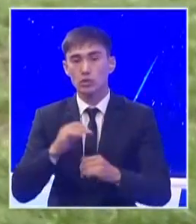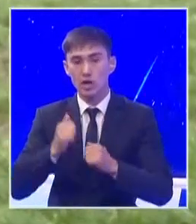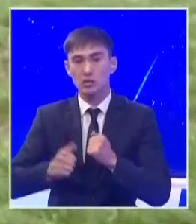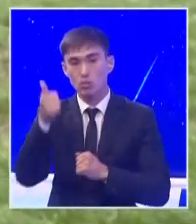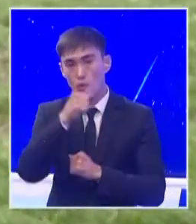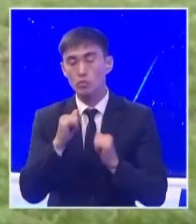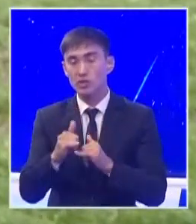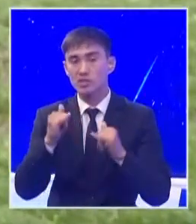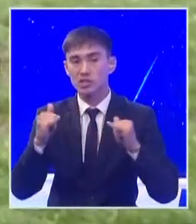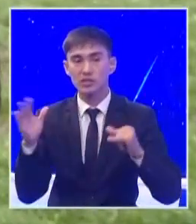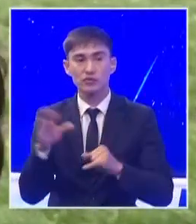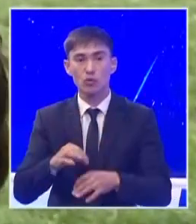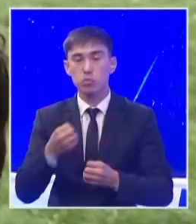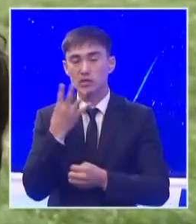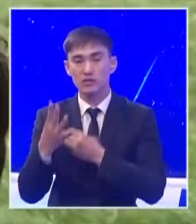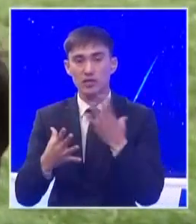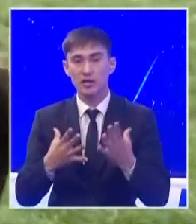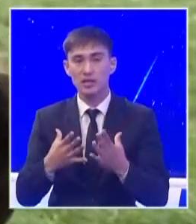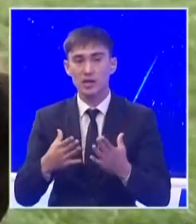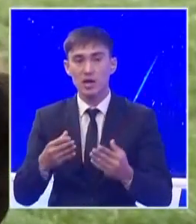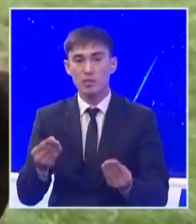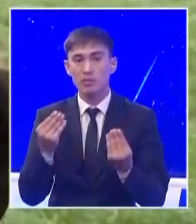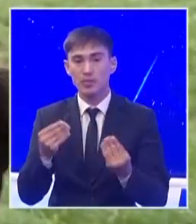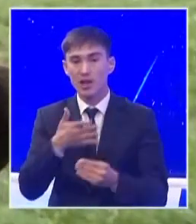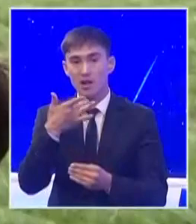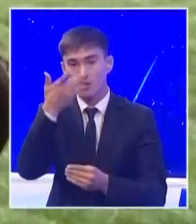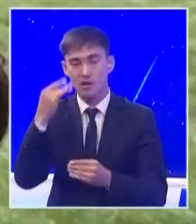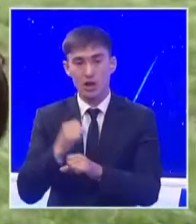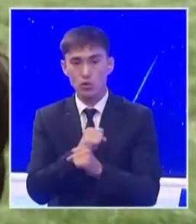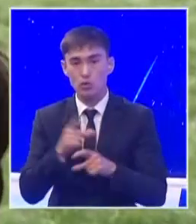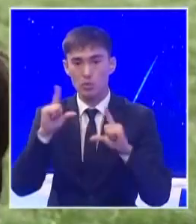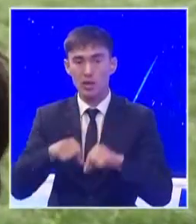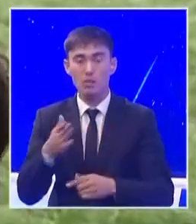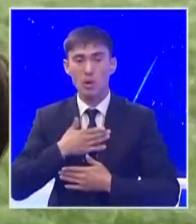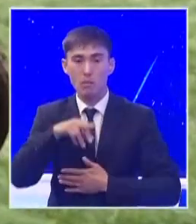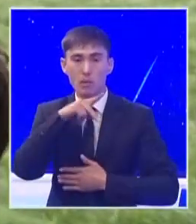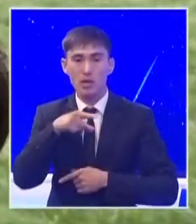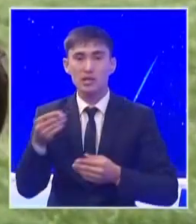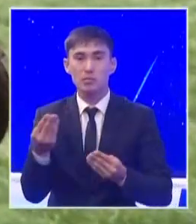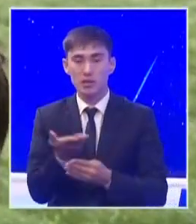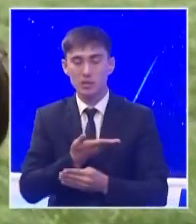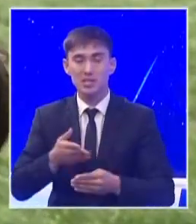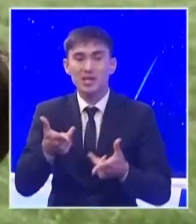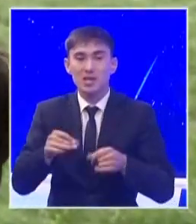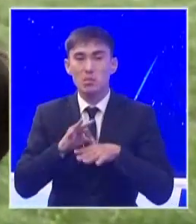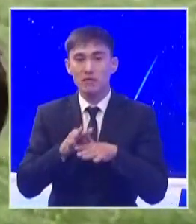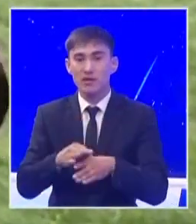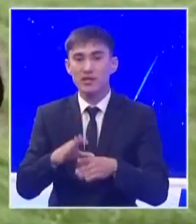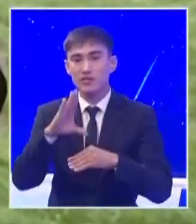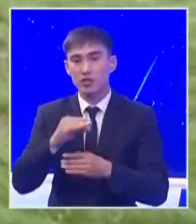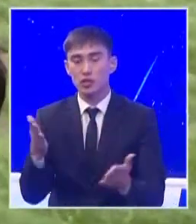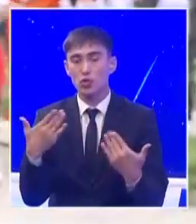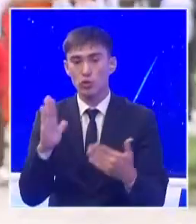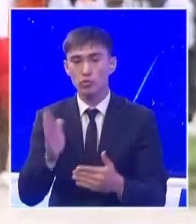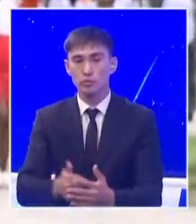село расширяется, все процветает. Как раз на летние каникулы приехали мои племянники, теперь нам есть где проводить вечерний